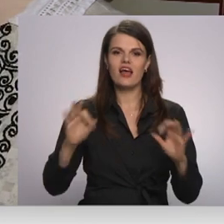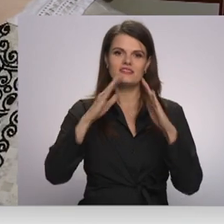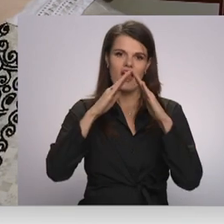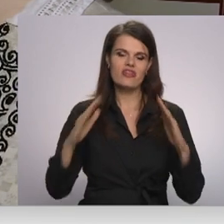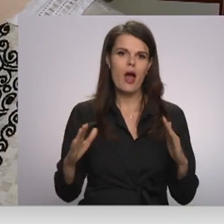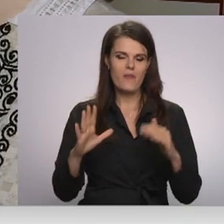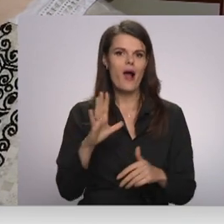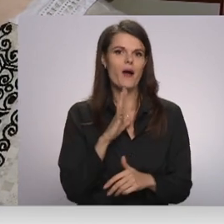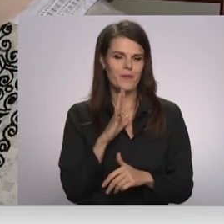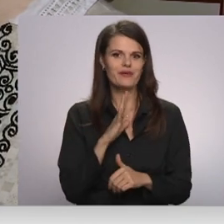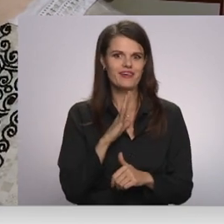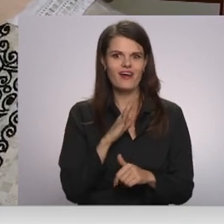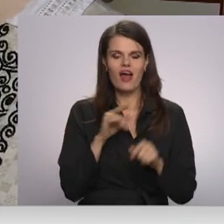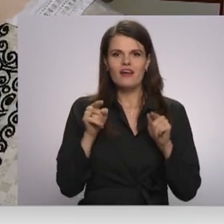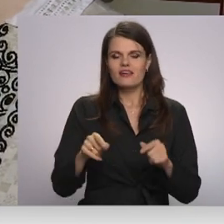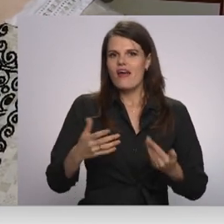bija tik